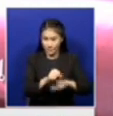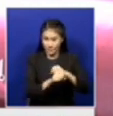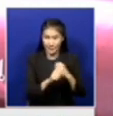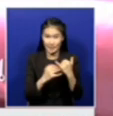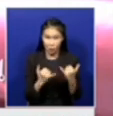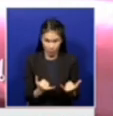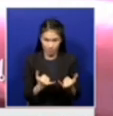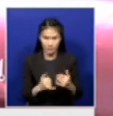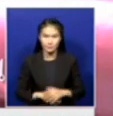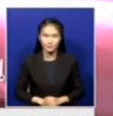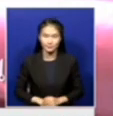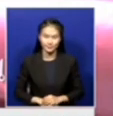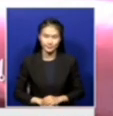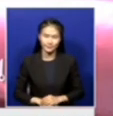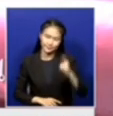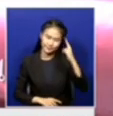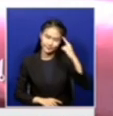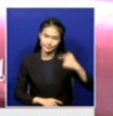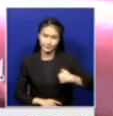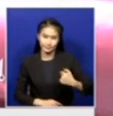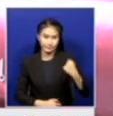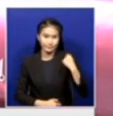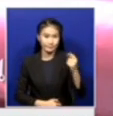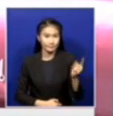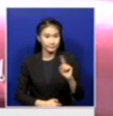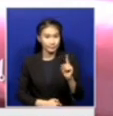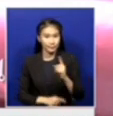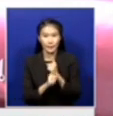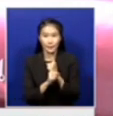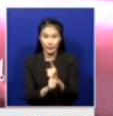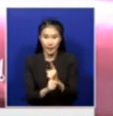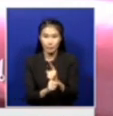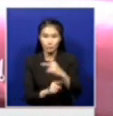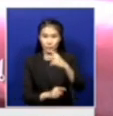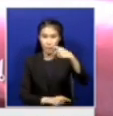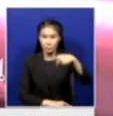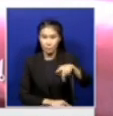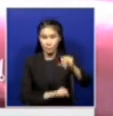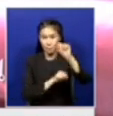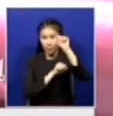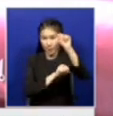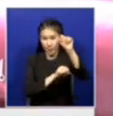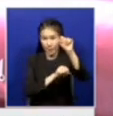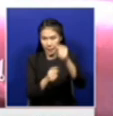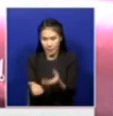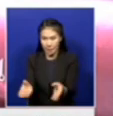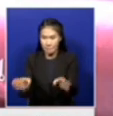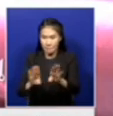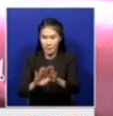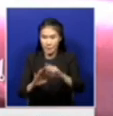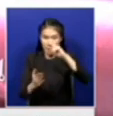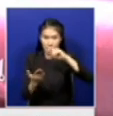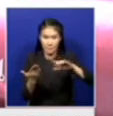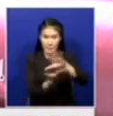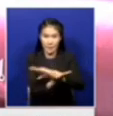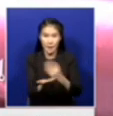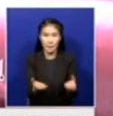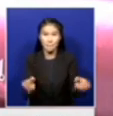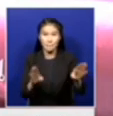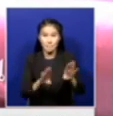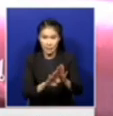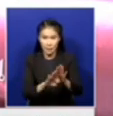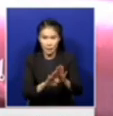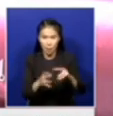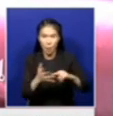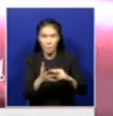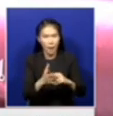จากนั้นรัฐบาลได้ใช้อำนาจตามประกาศสั่งปิดประเทศที่เราเรียกกันว่าล็อก